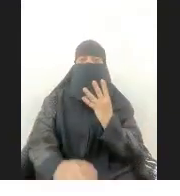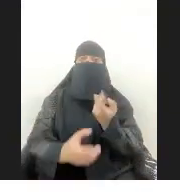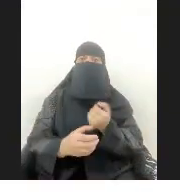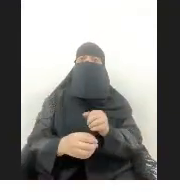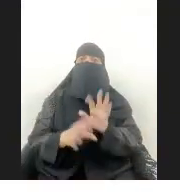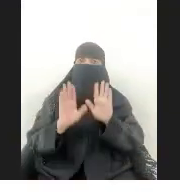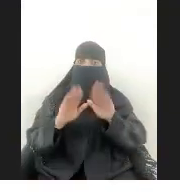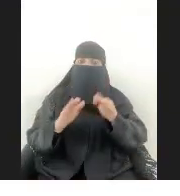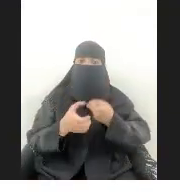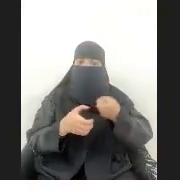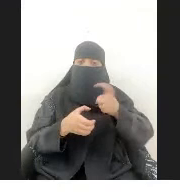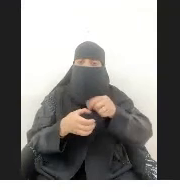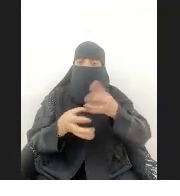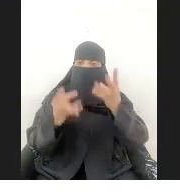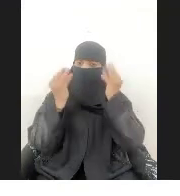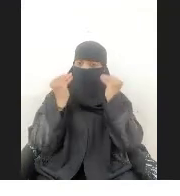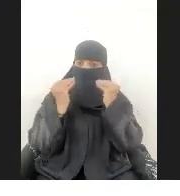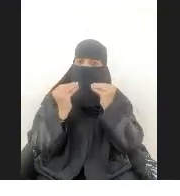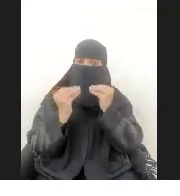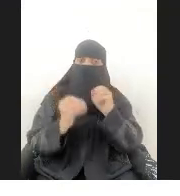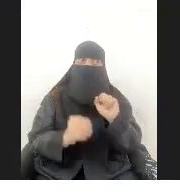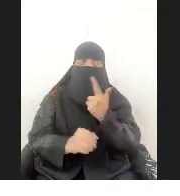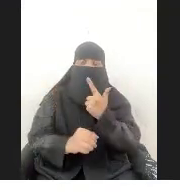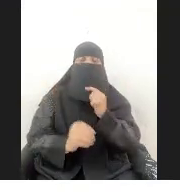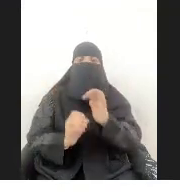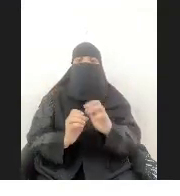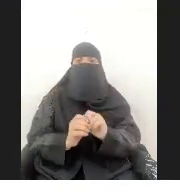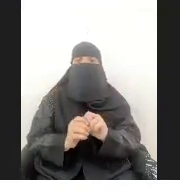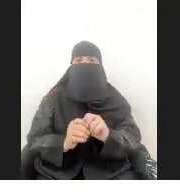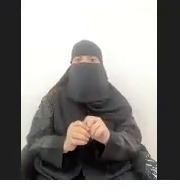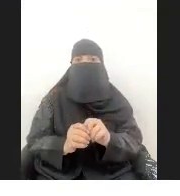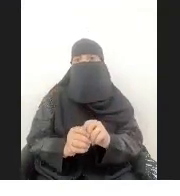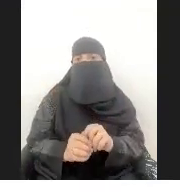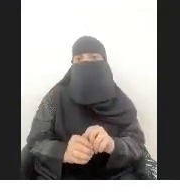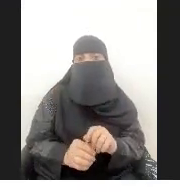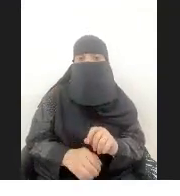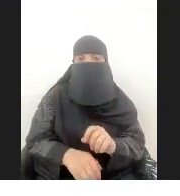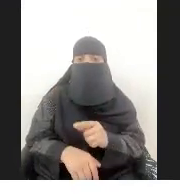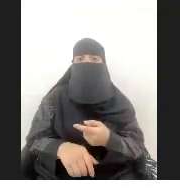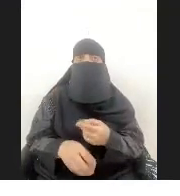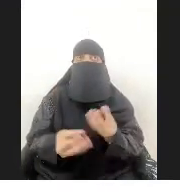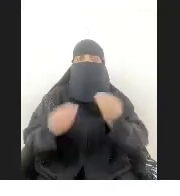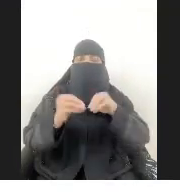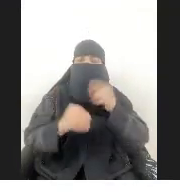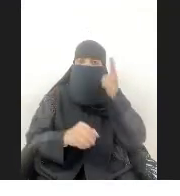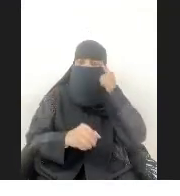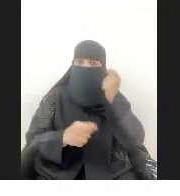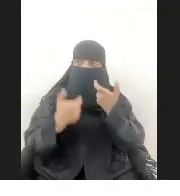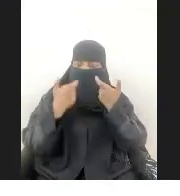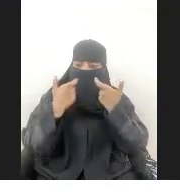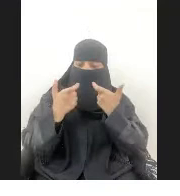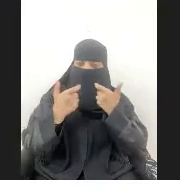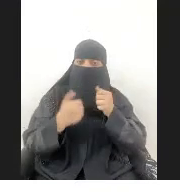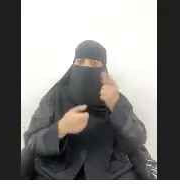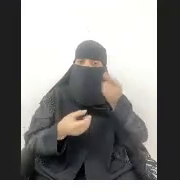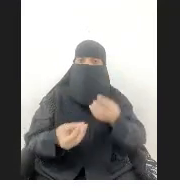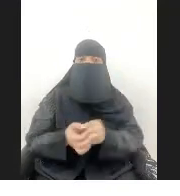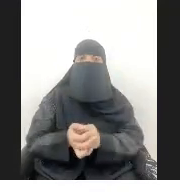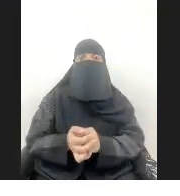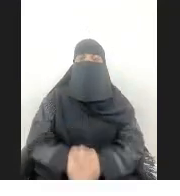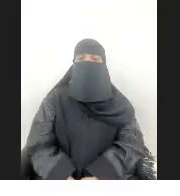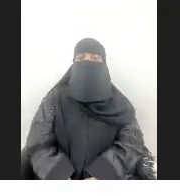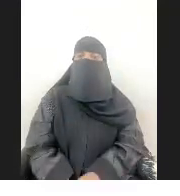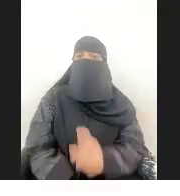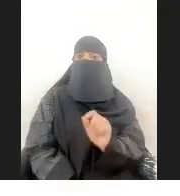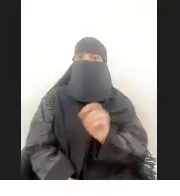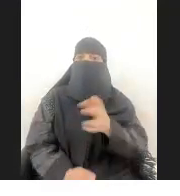ذكرنا الذي يحتاج المتعلم، ويزيد قدرته على التركيز. ليه؟ لأنه ما راح يكون فيه يعني لود عالي على